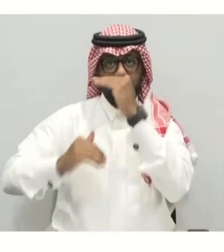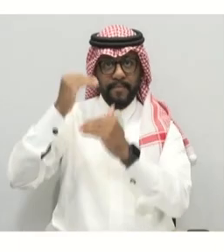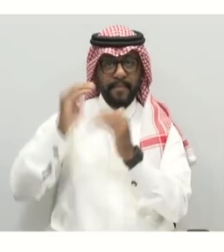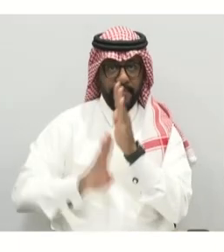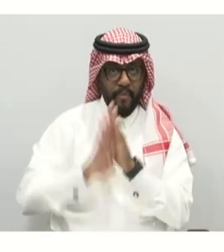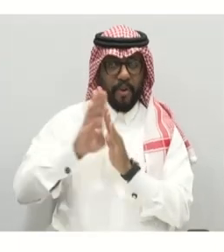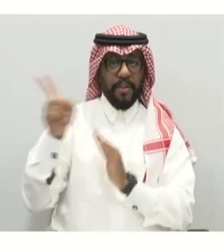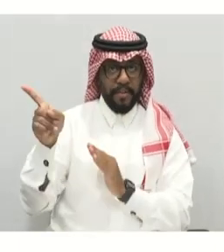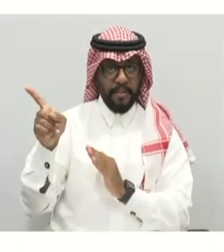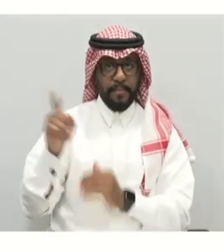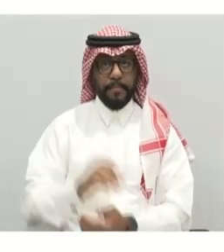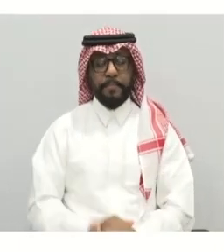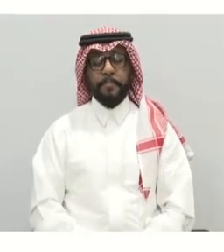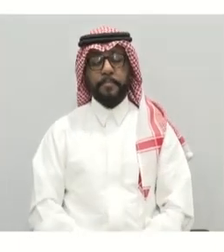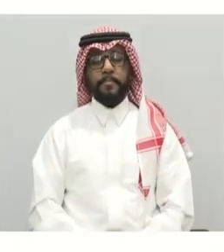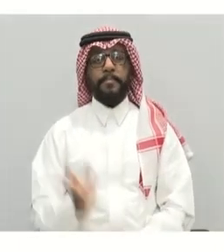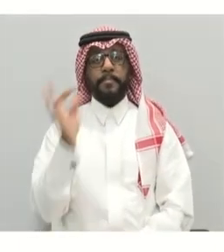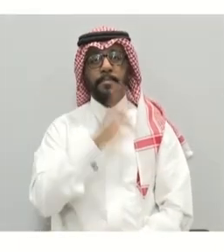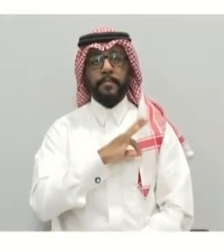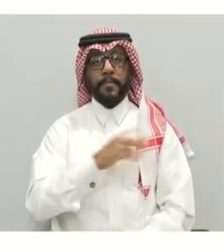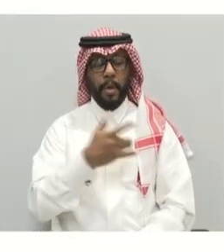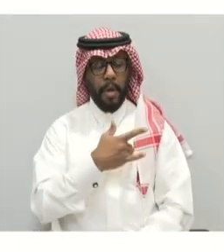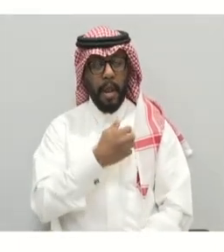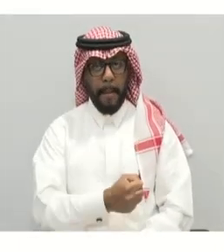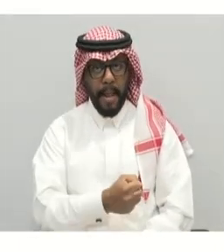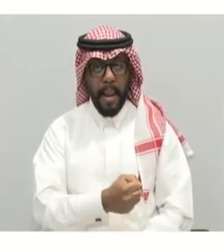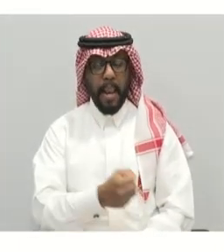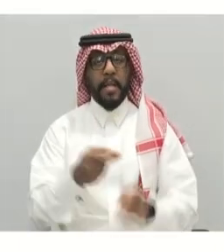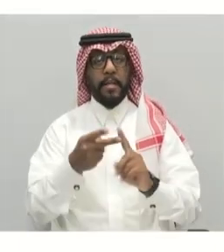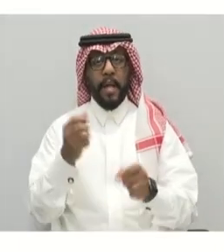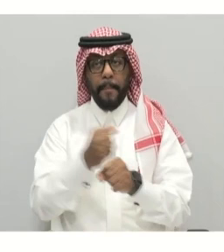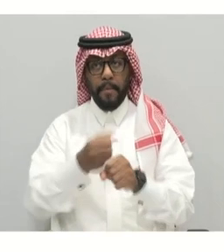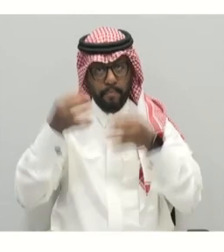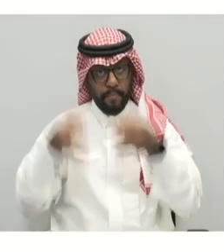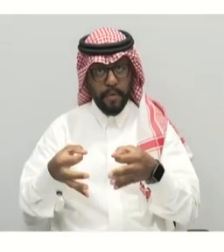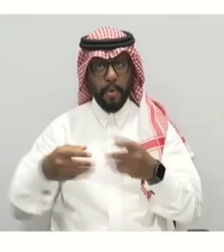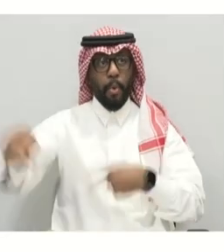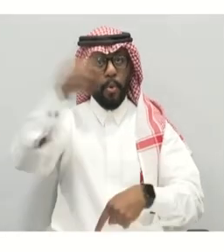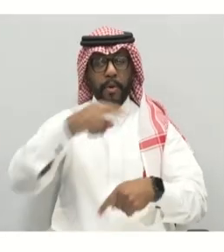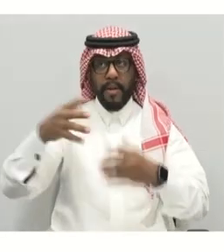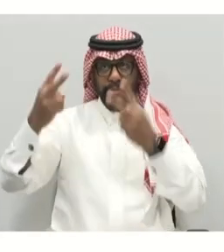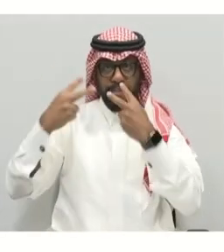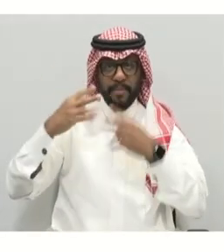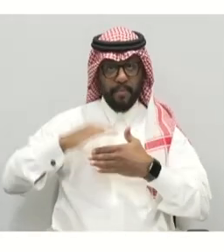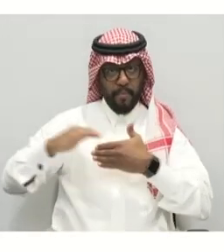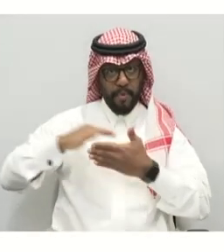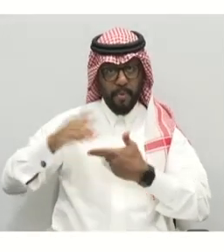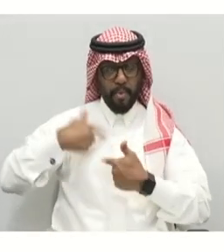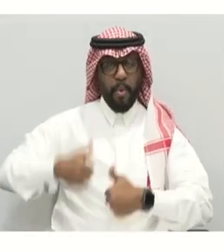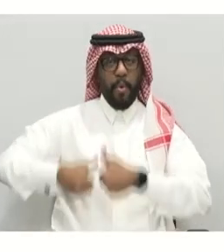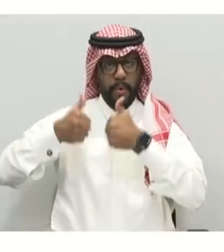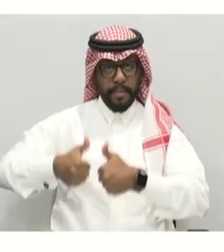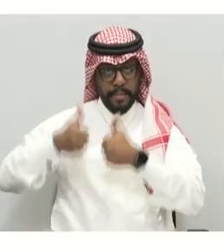اذا هذه فوائد المسؤوليات الاخلاص في العمل والثبات عليه كسب ثقه الناس واعتزازهم بالشخص